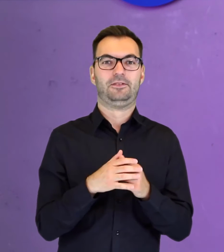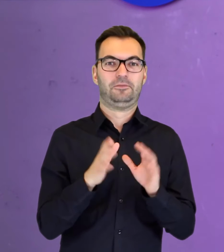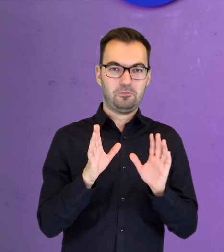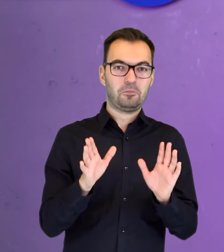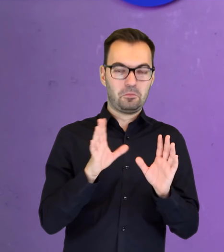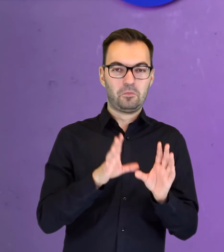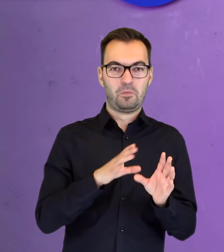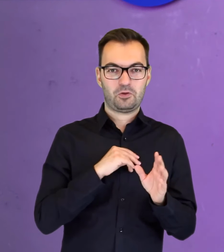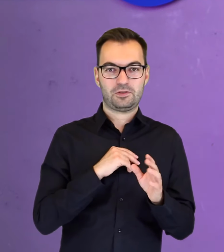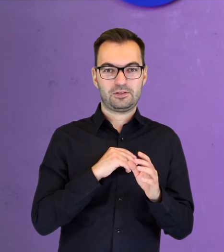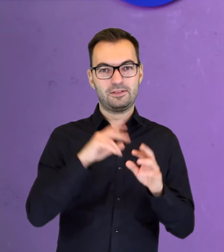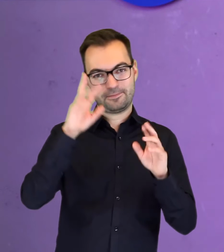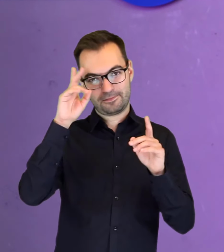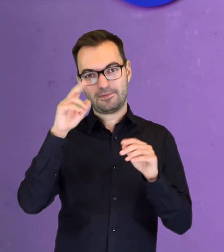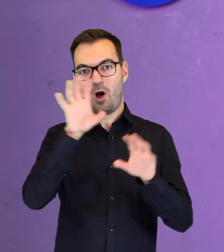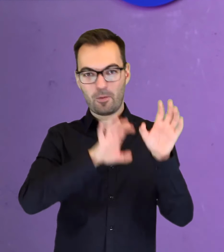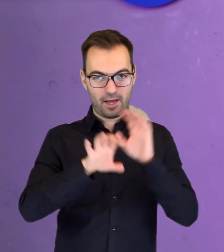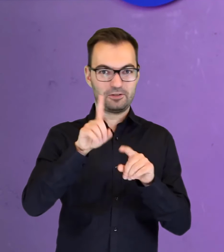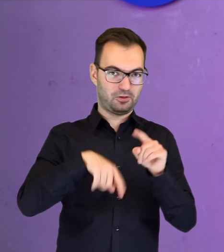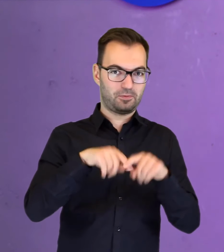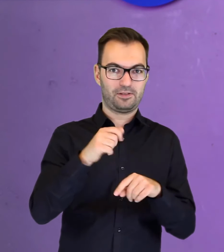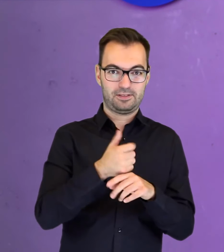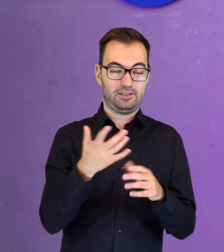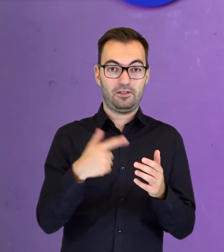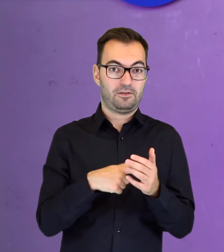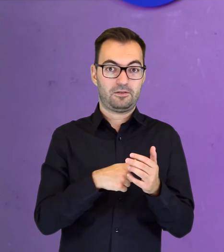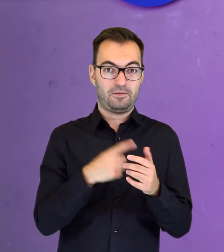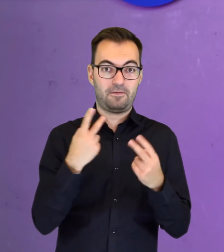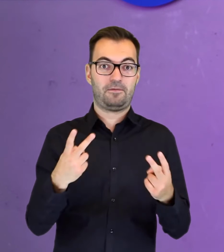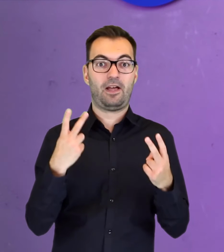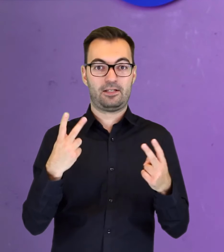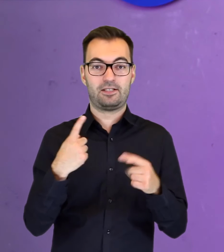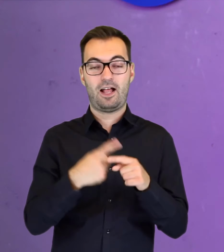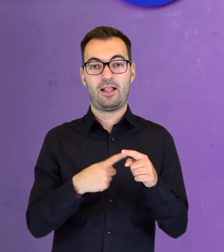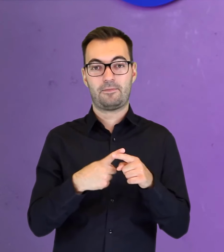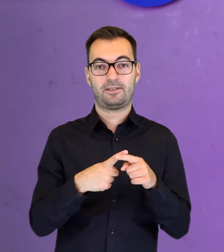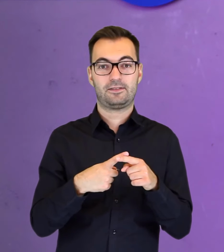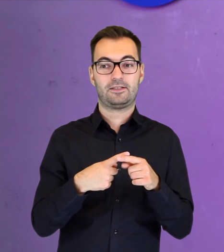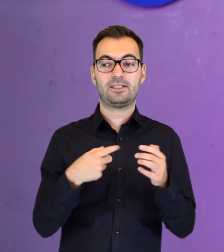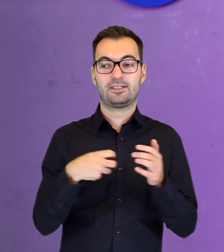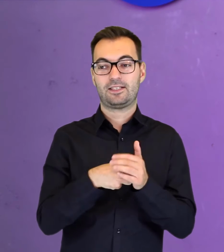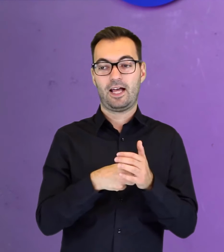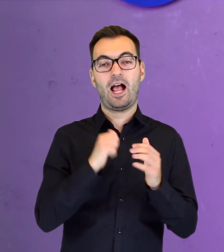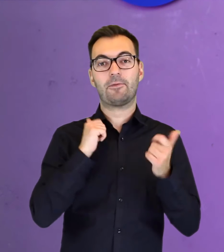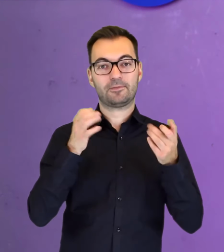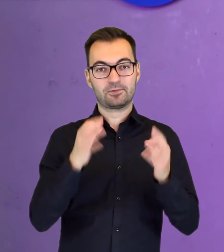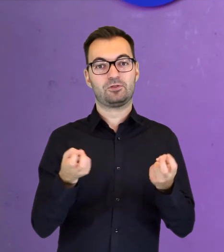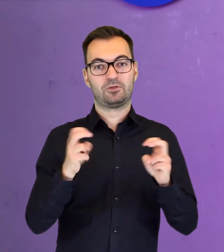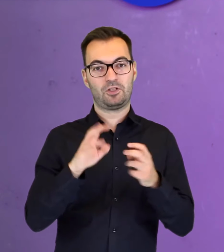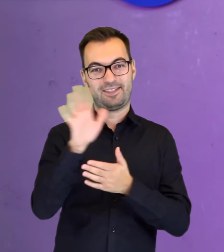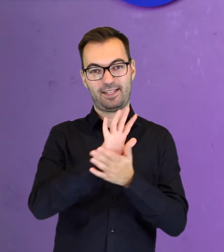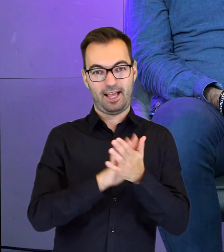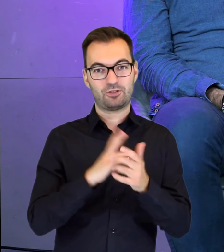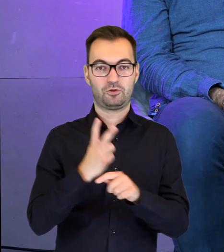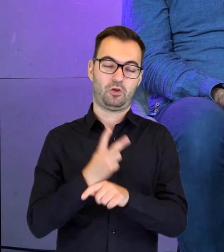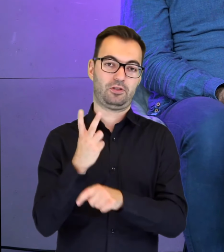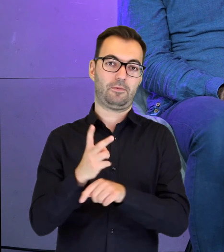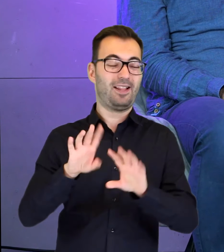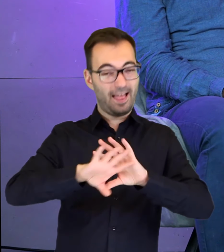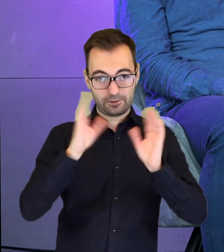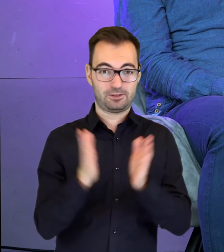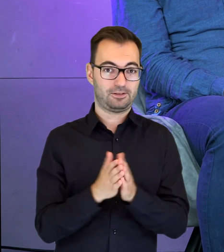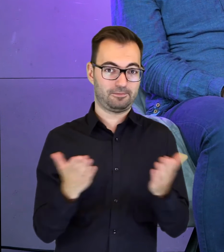oczywiście dźwięk na 12 stopnie i jesteśmy w stanie zapoznać się z tą treścią i